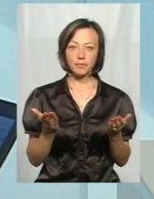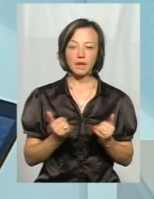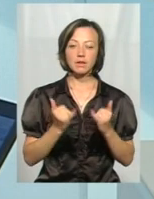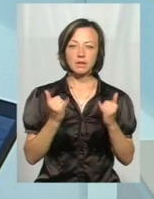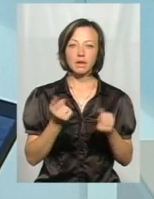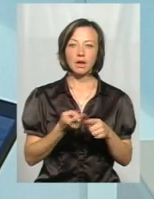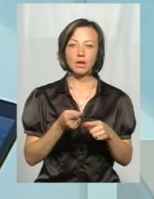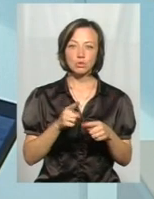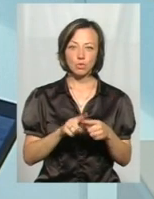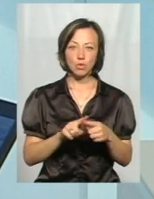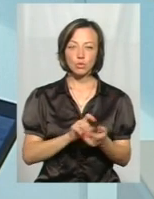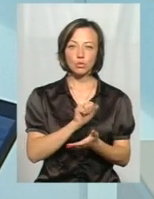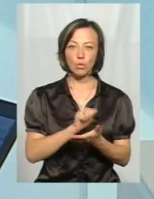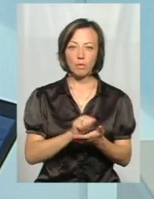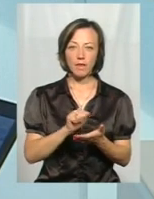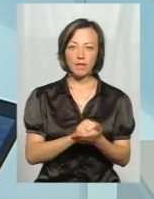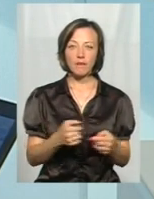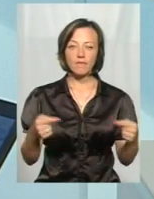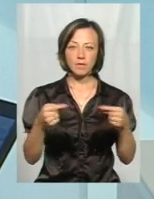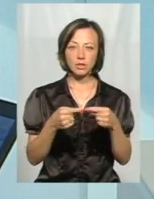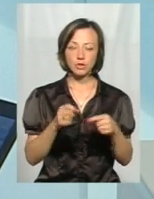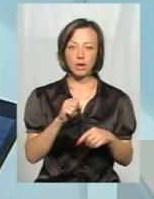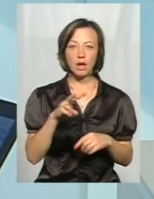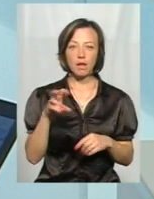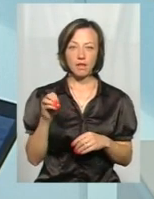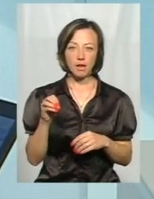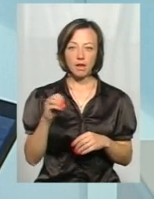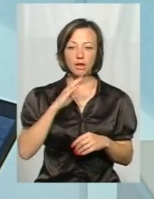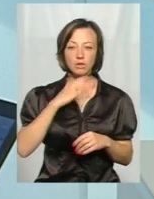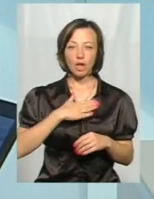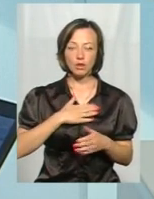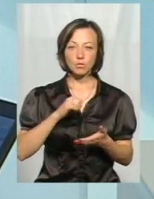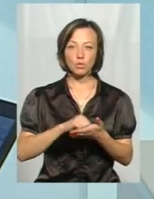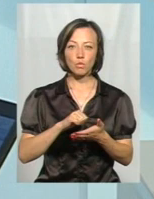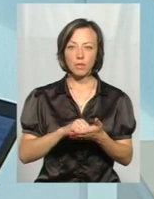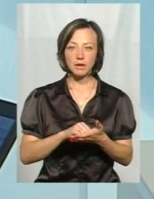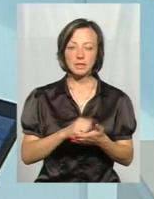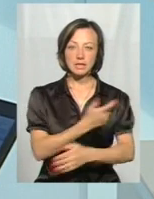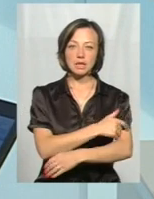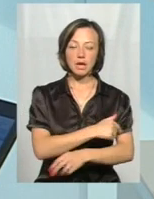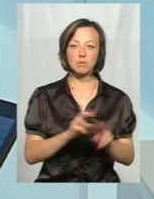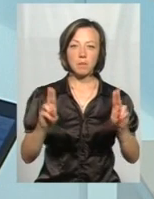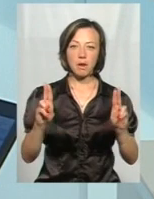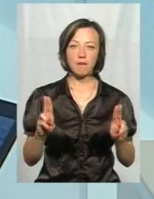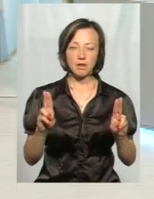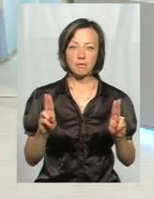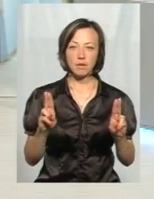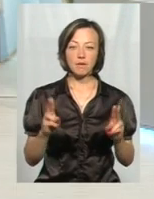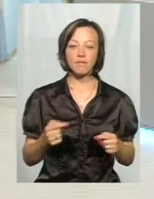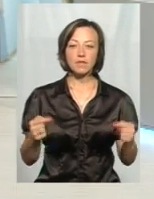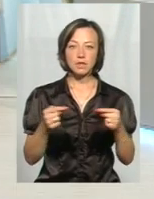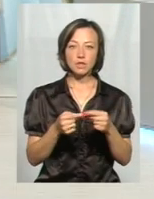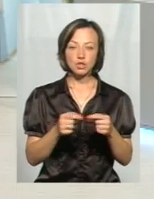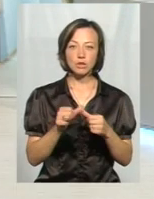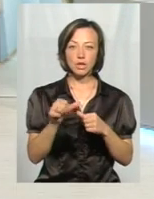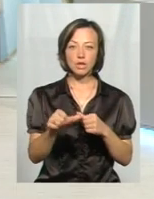цього документами визначені. Але нашими документами, тобто санітарними правилами, визначено,